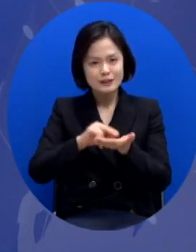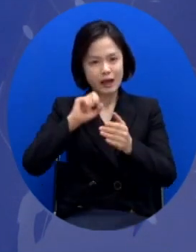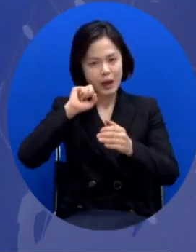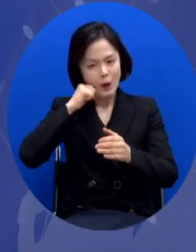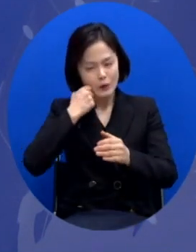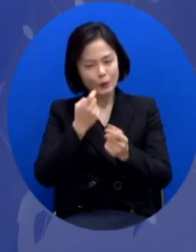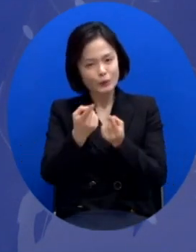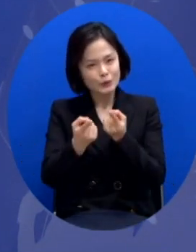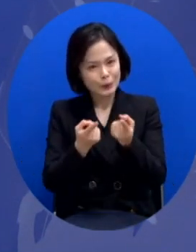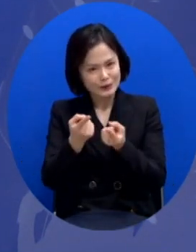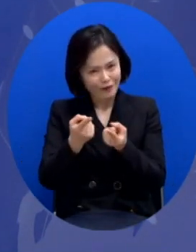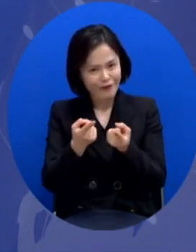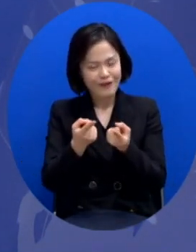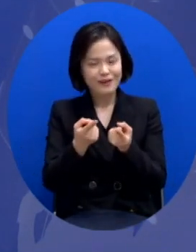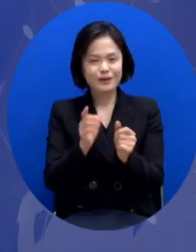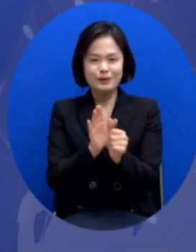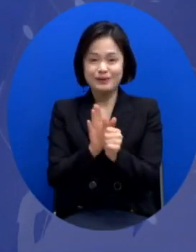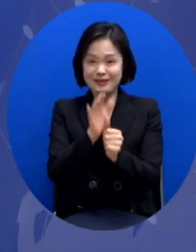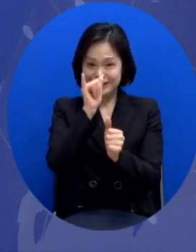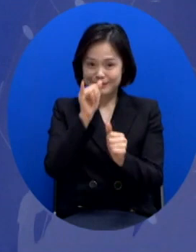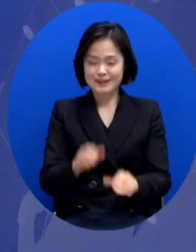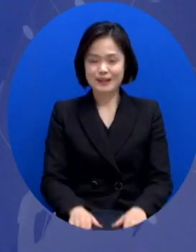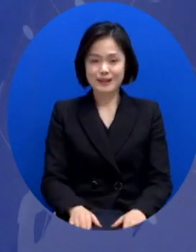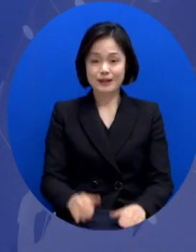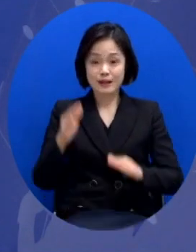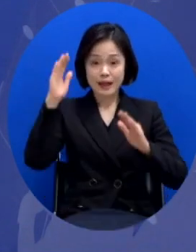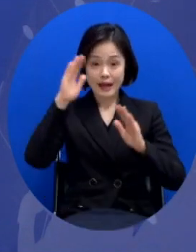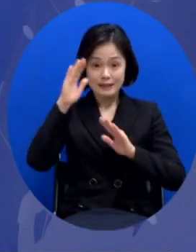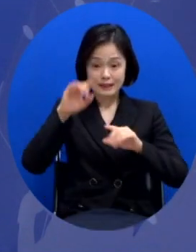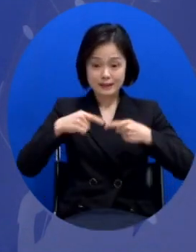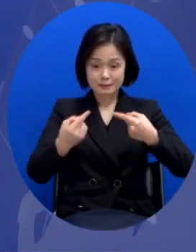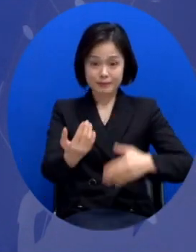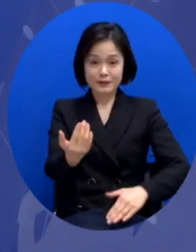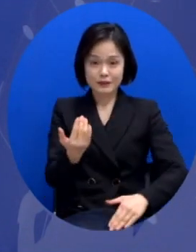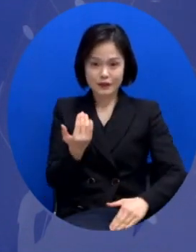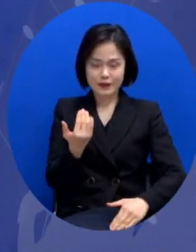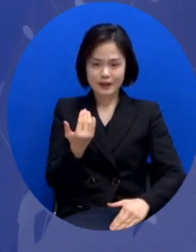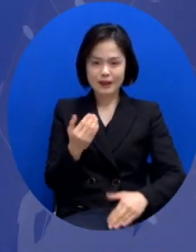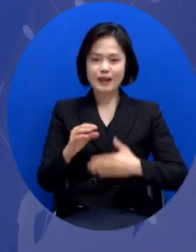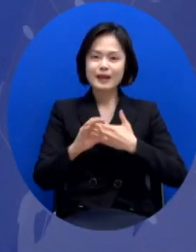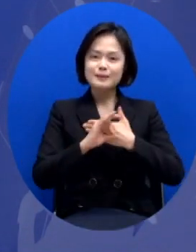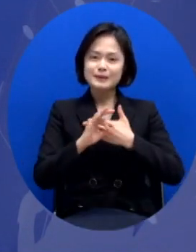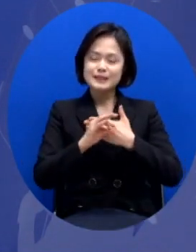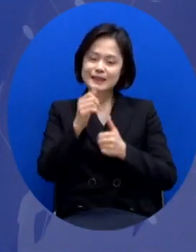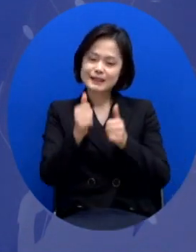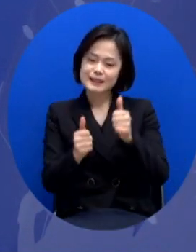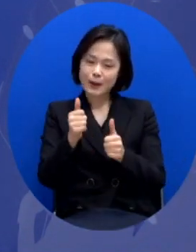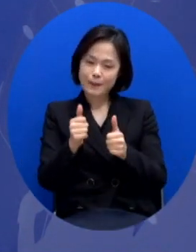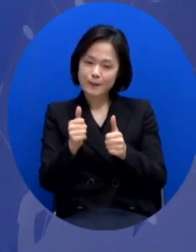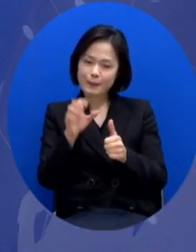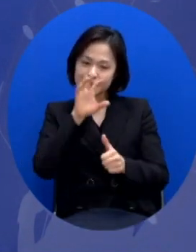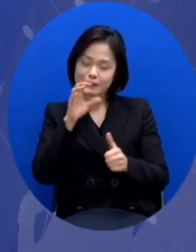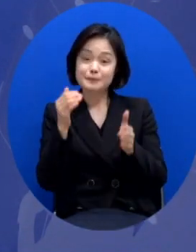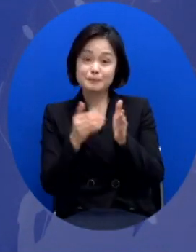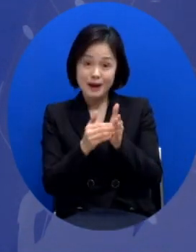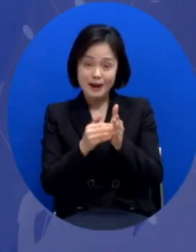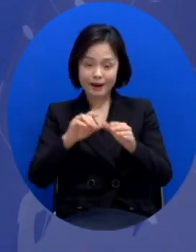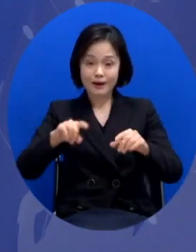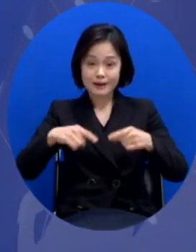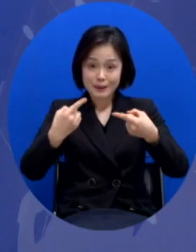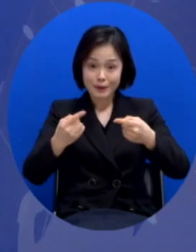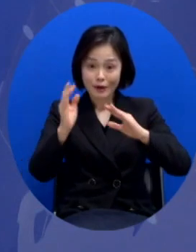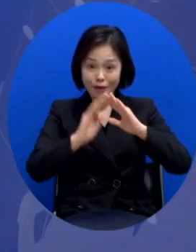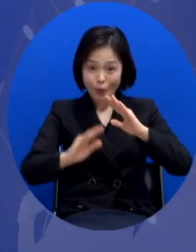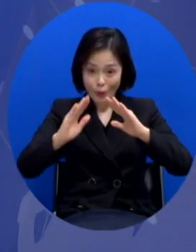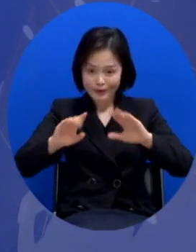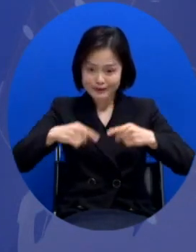했구요 또 학생들이 모이고 사례 통해 시험방법을 사전을 연습할 수 있도록 배려해 씁니다 결크 결과 기술적인 문제가